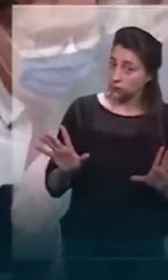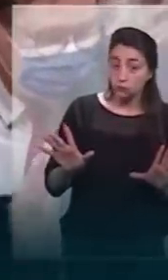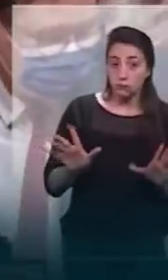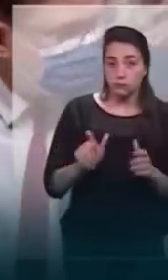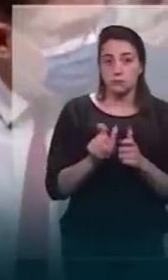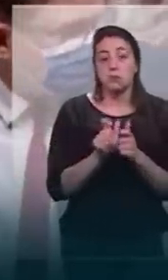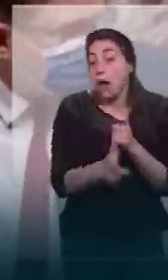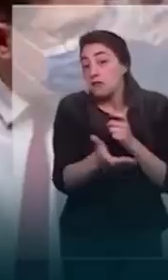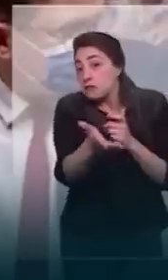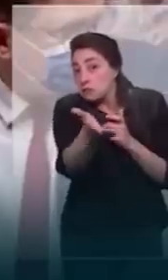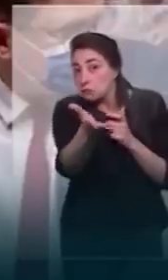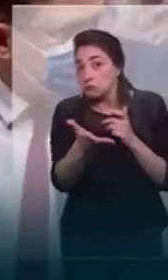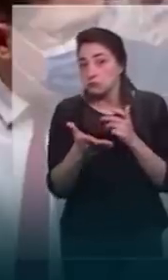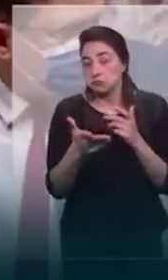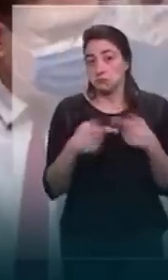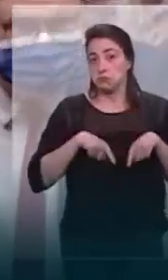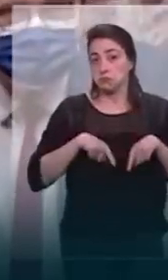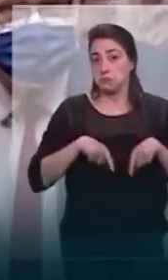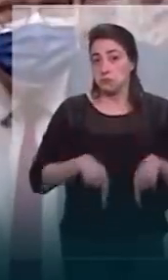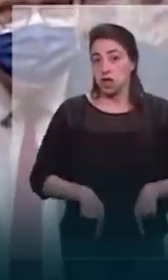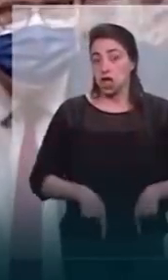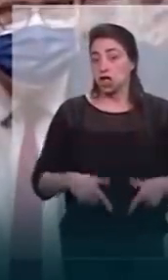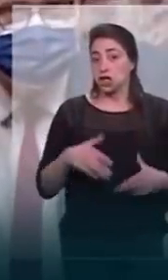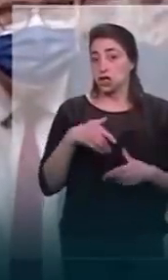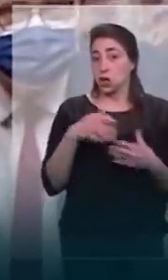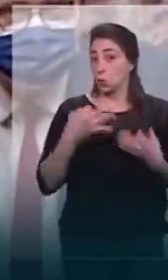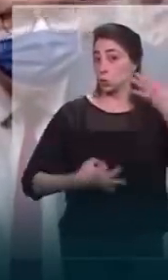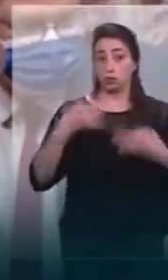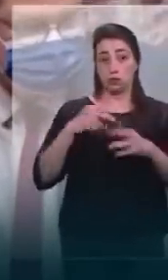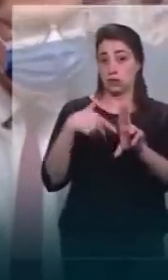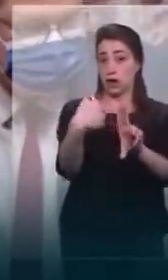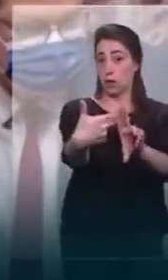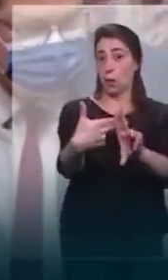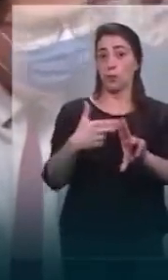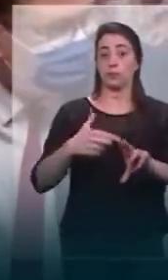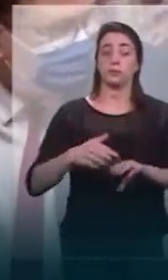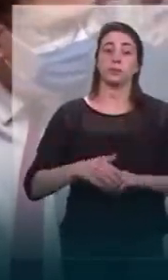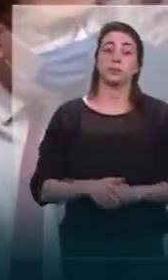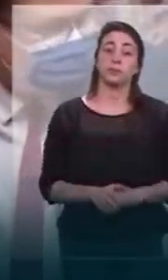La parole est à Monsieur Éric Dupond-Moretti, garde des Sceaux, ministre de la Justice.